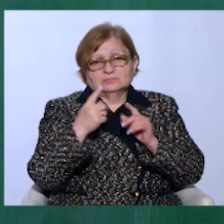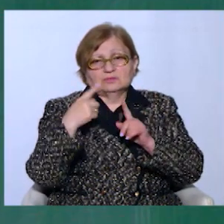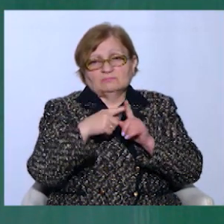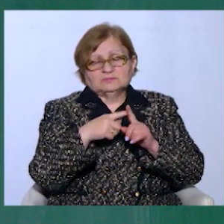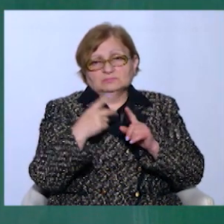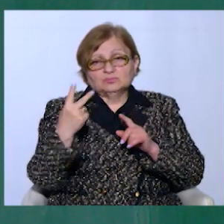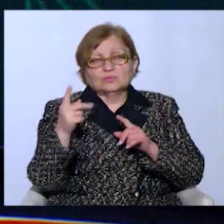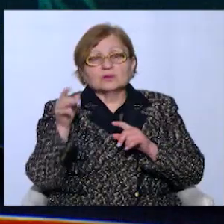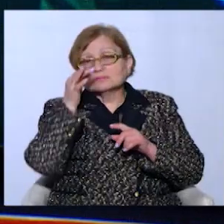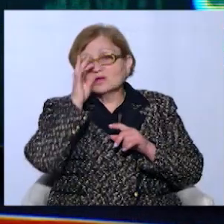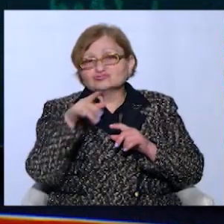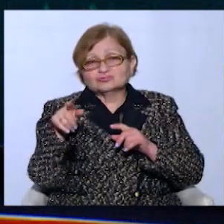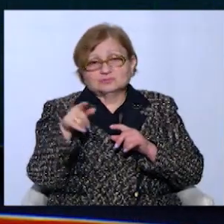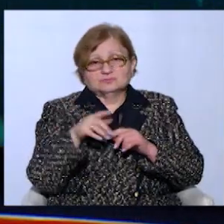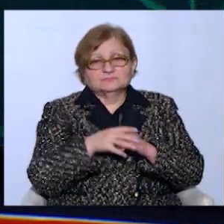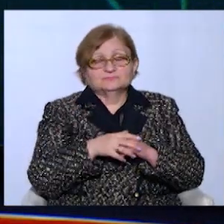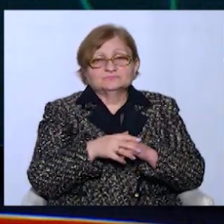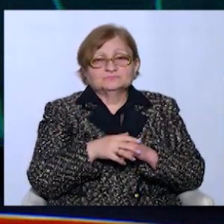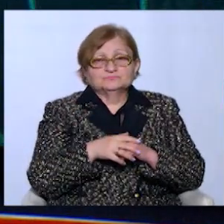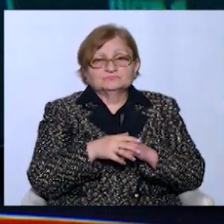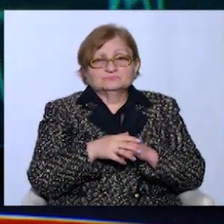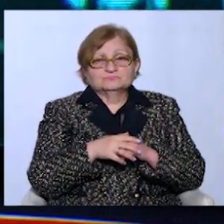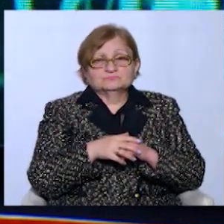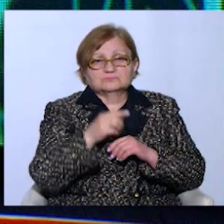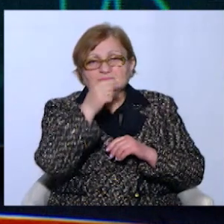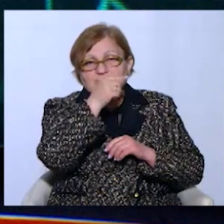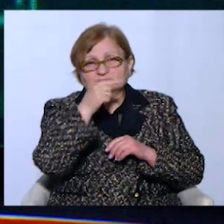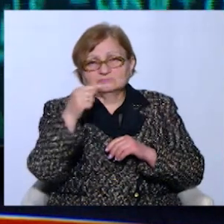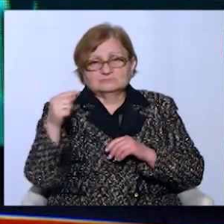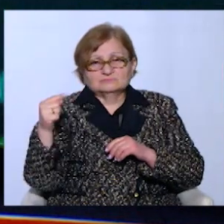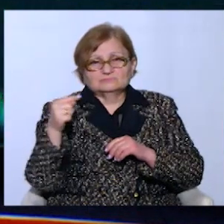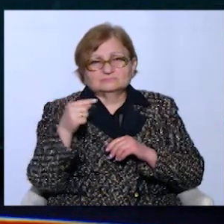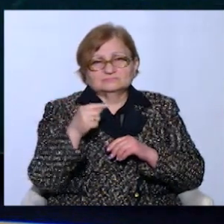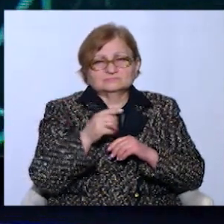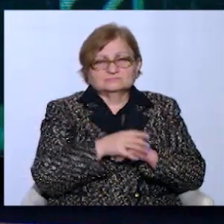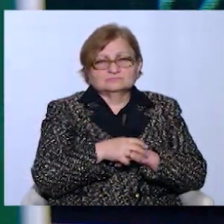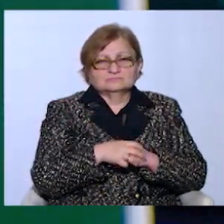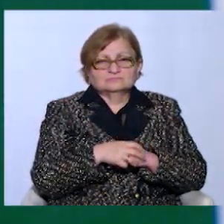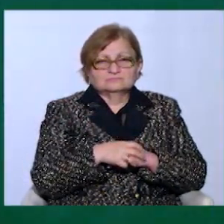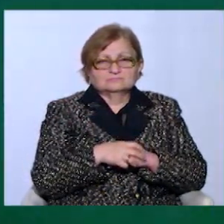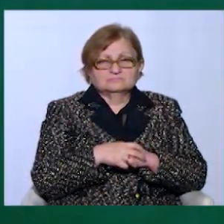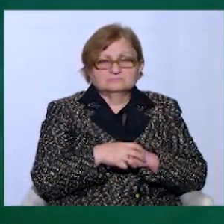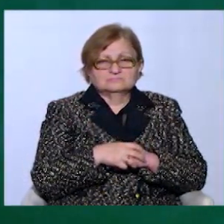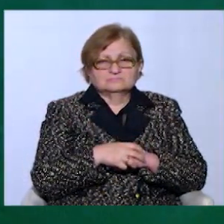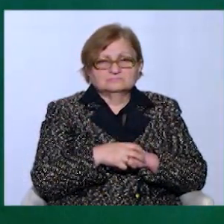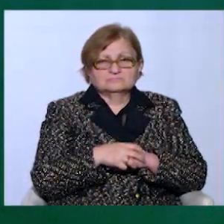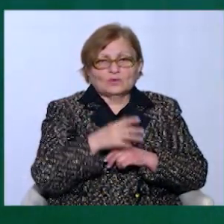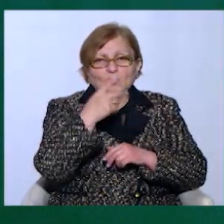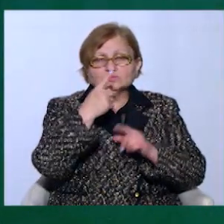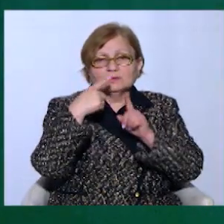2. ეს არის ქვეშ მიწერით. არავითარ შემთხვევაში იქ რაღაცა ზედმეტი ფიქრები.